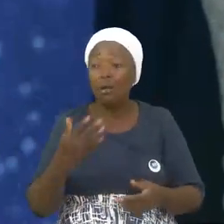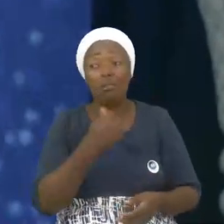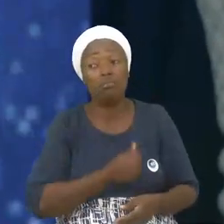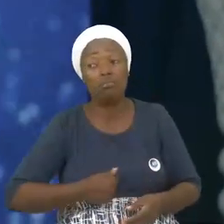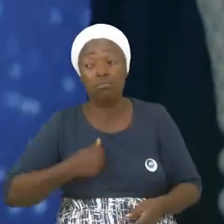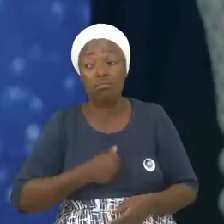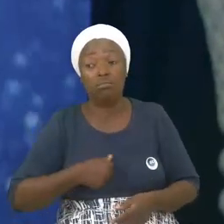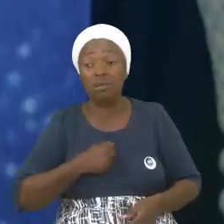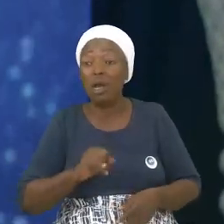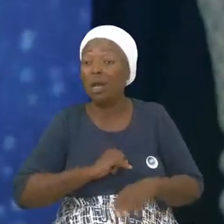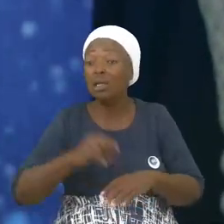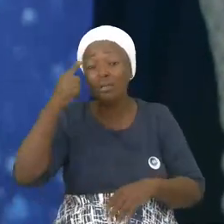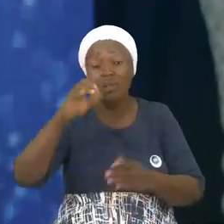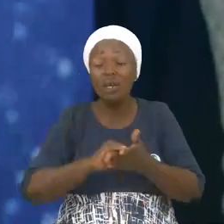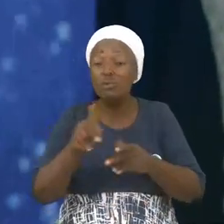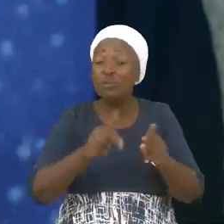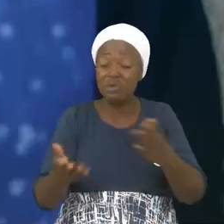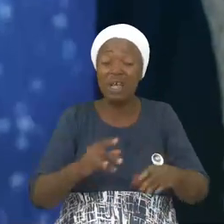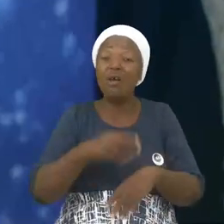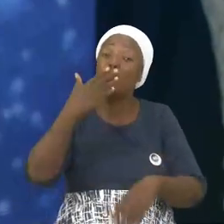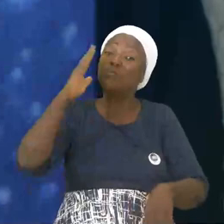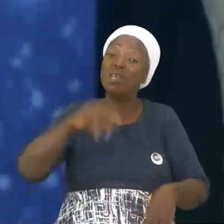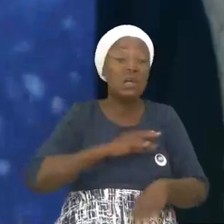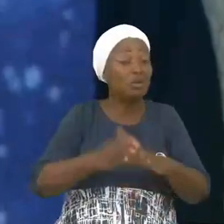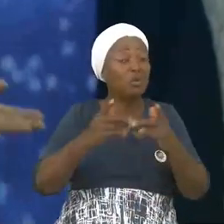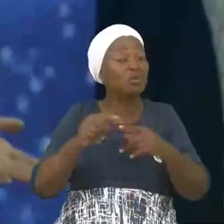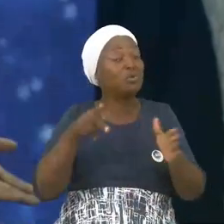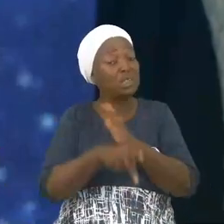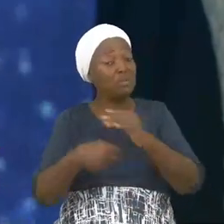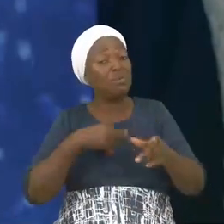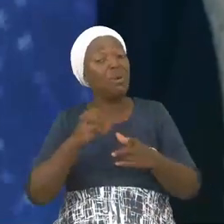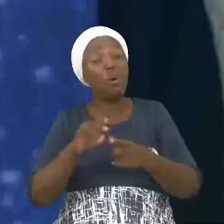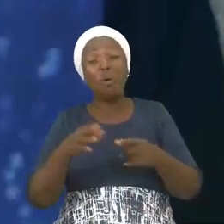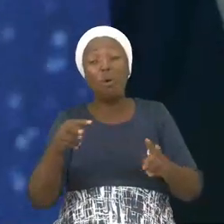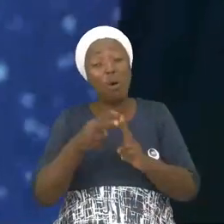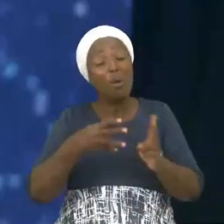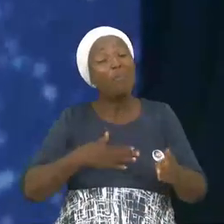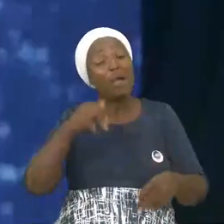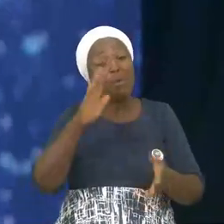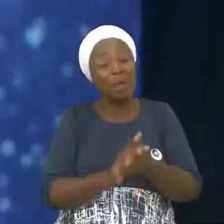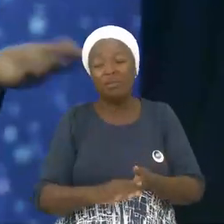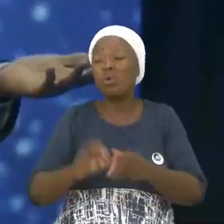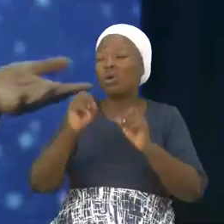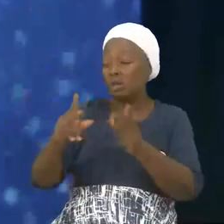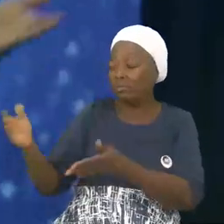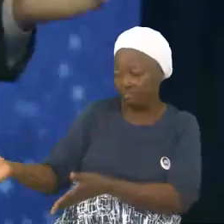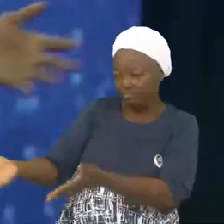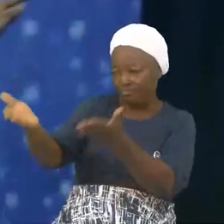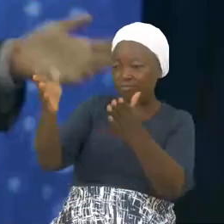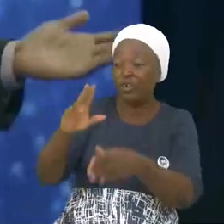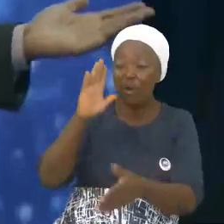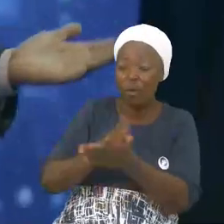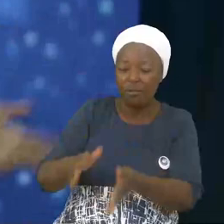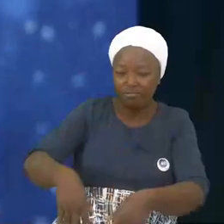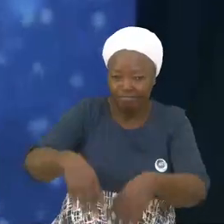nous. Je ne savais pas. Je pensais que ton peuple était méchant. Je ne voulais pas que tu me tues pour ma